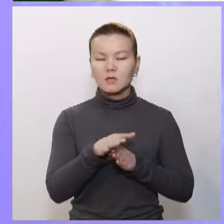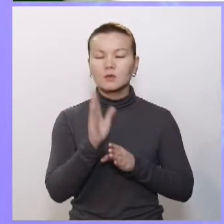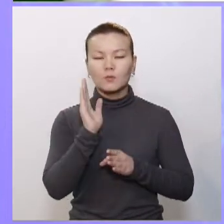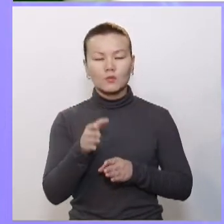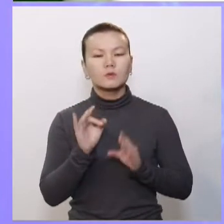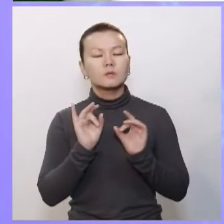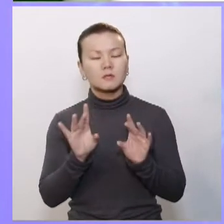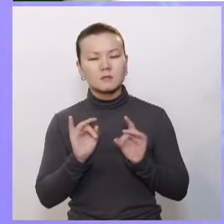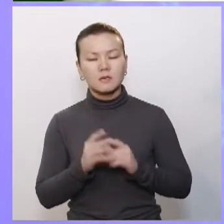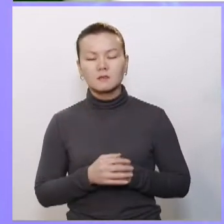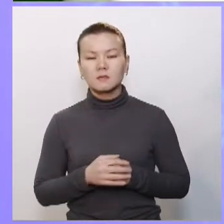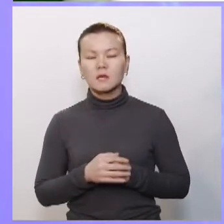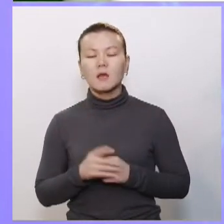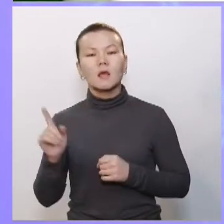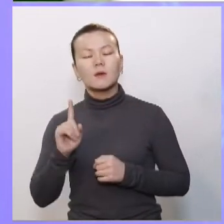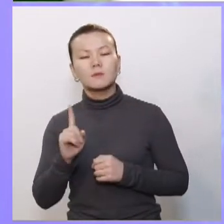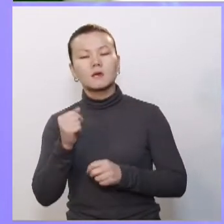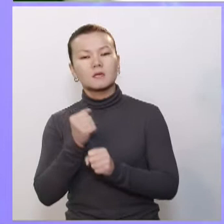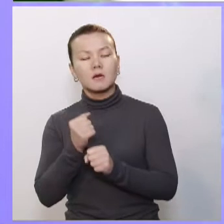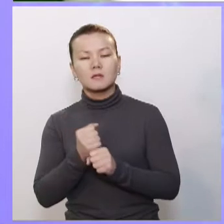Эмне кылат, эмне кылышат?